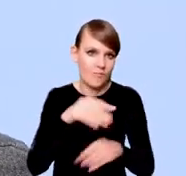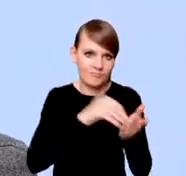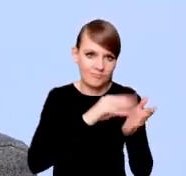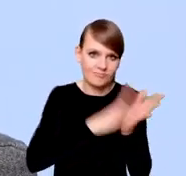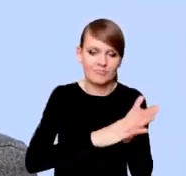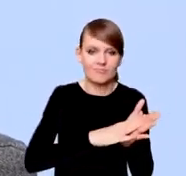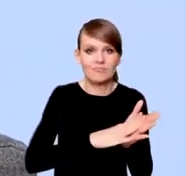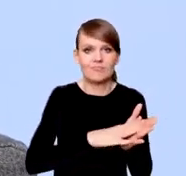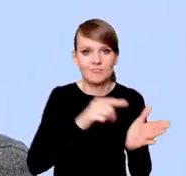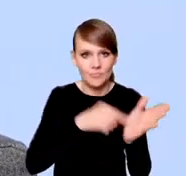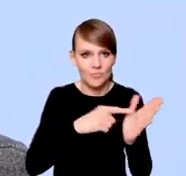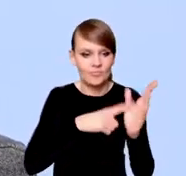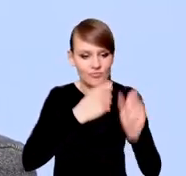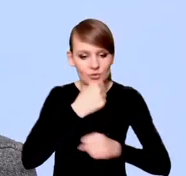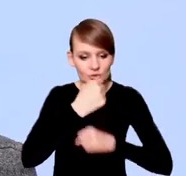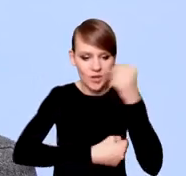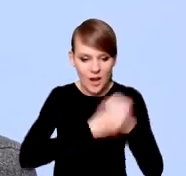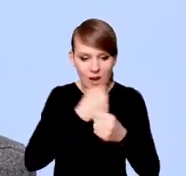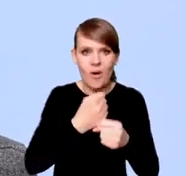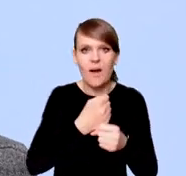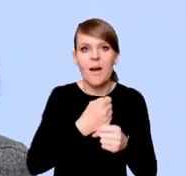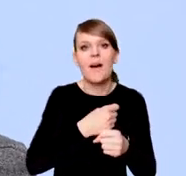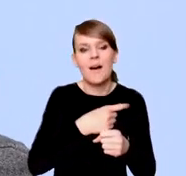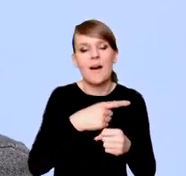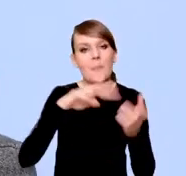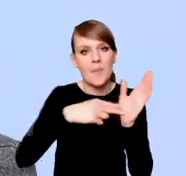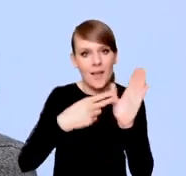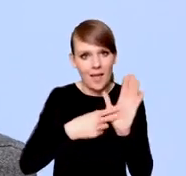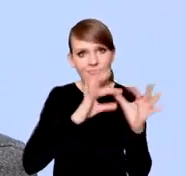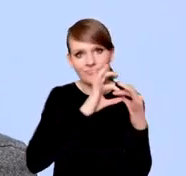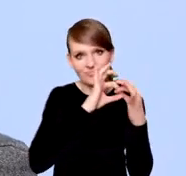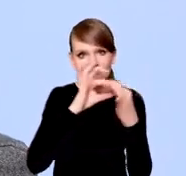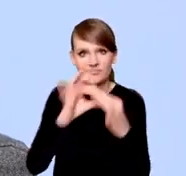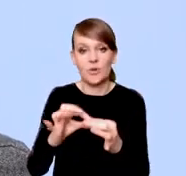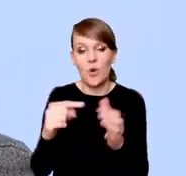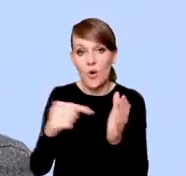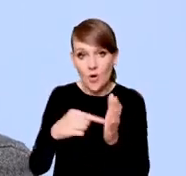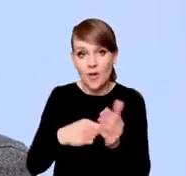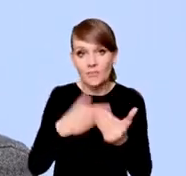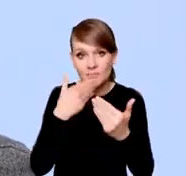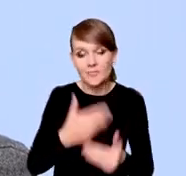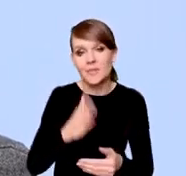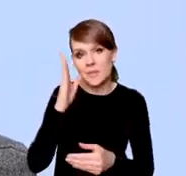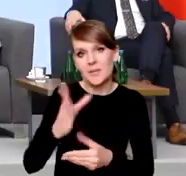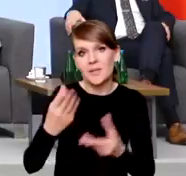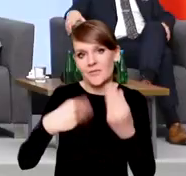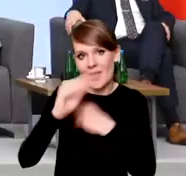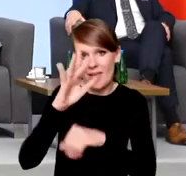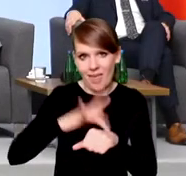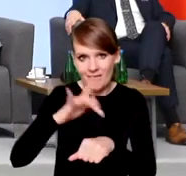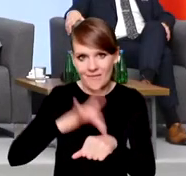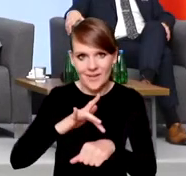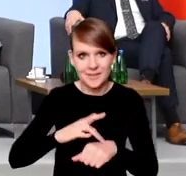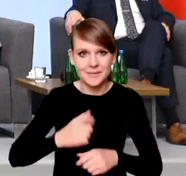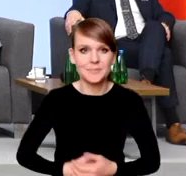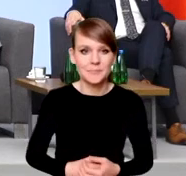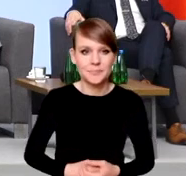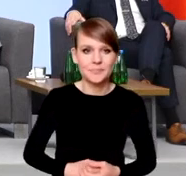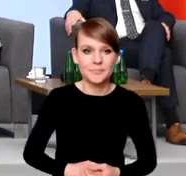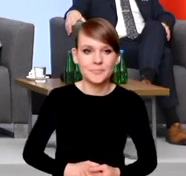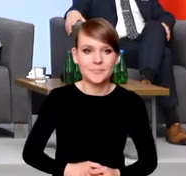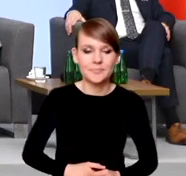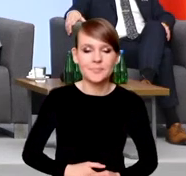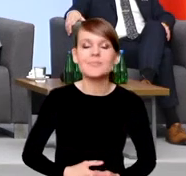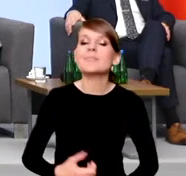one były spójne z tą strategią, bo wtedy osiągniemy większe efekty. Bardzo dziękujemy.